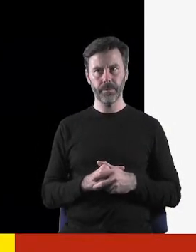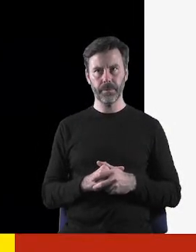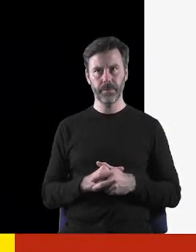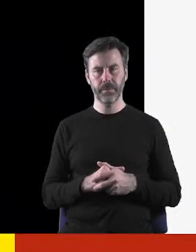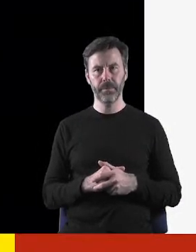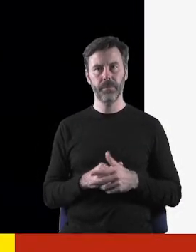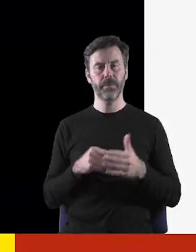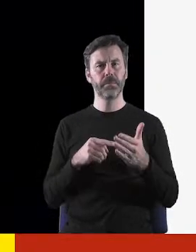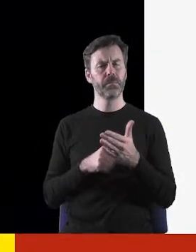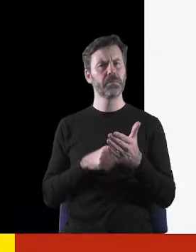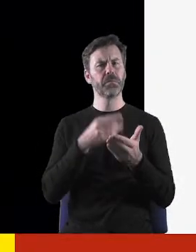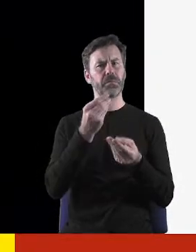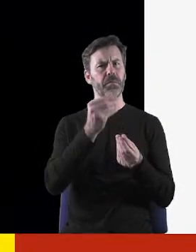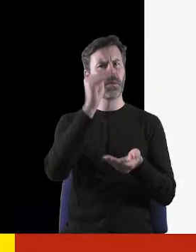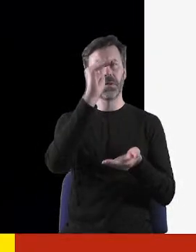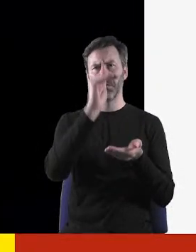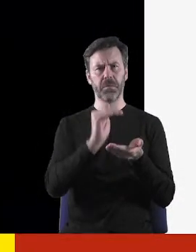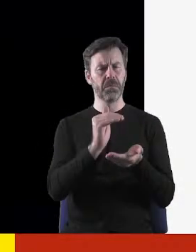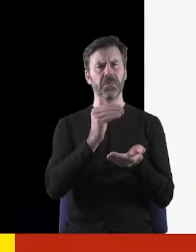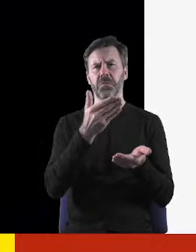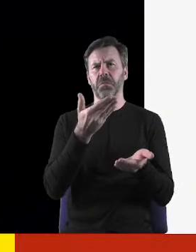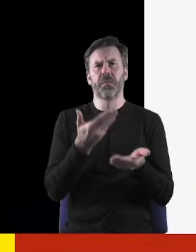tego zmniejszenia to jest w związku z